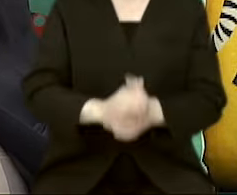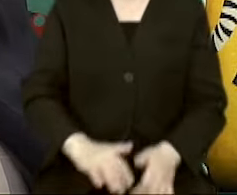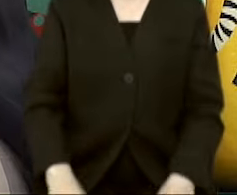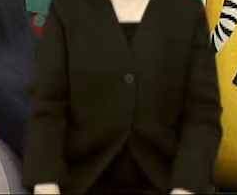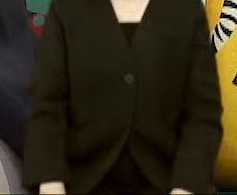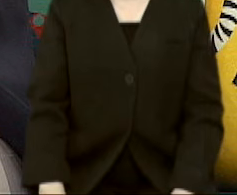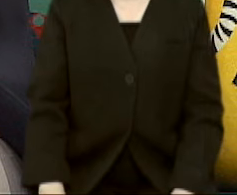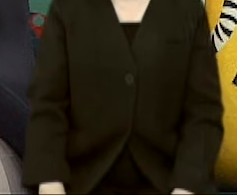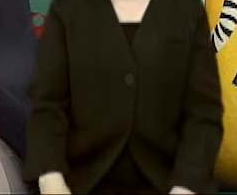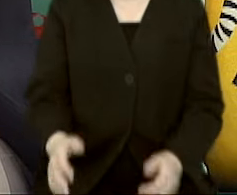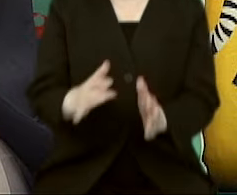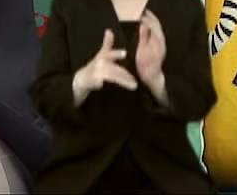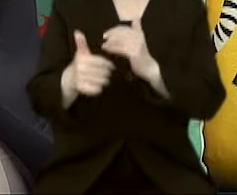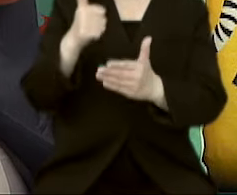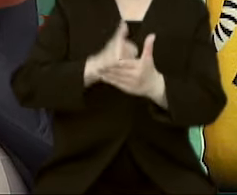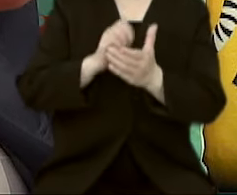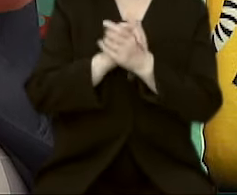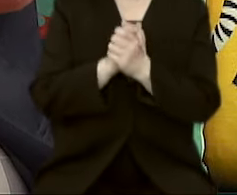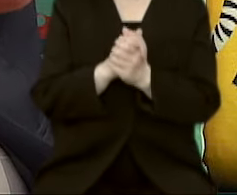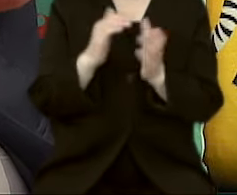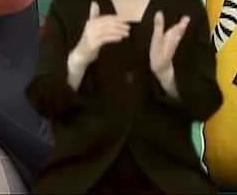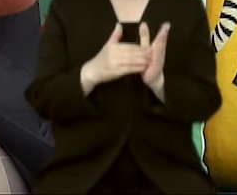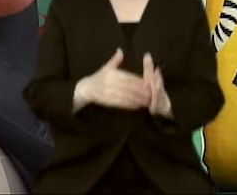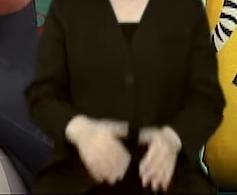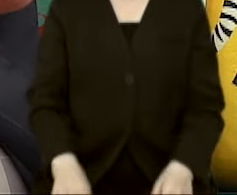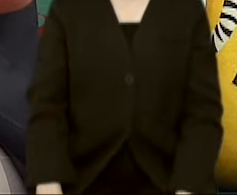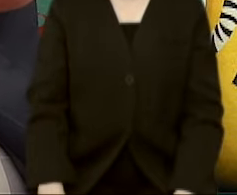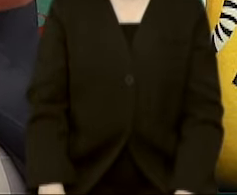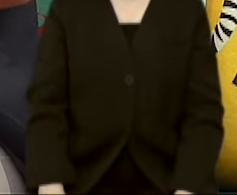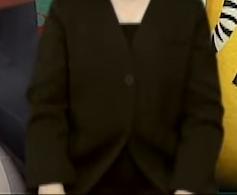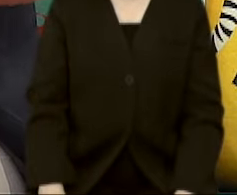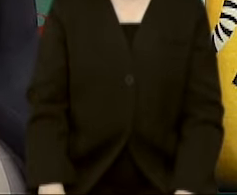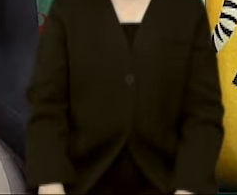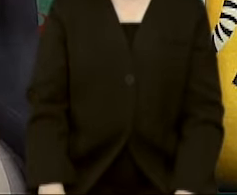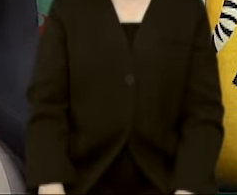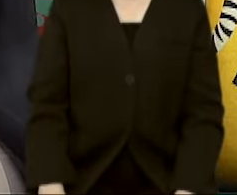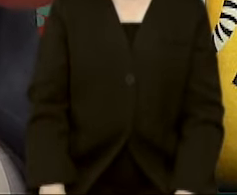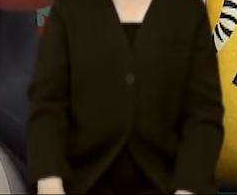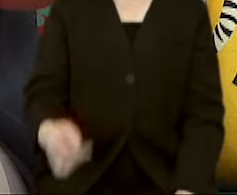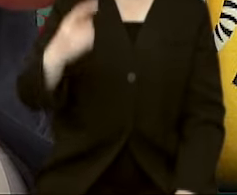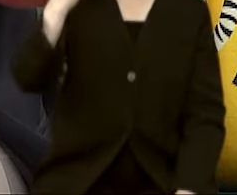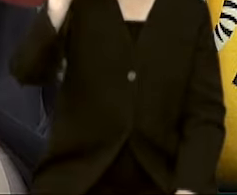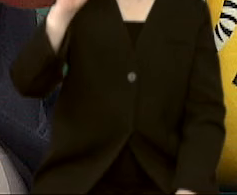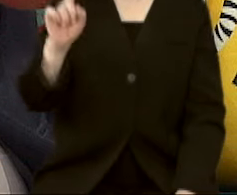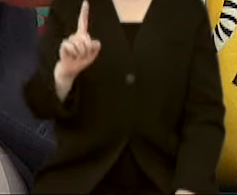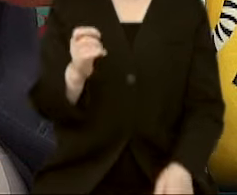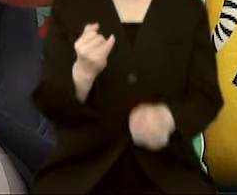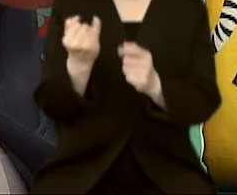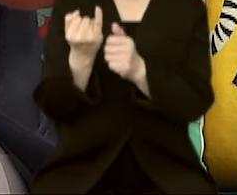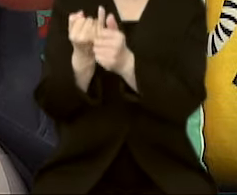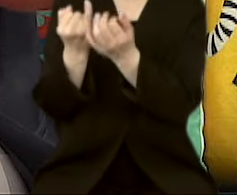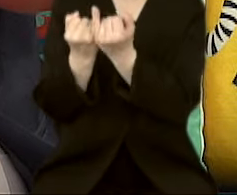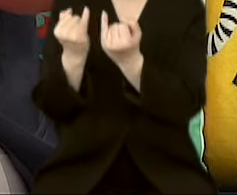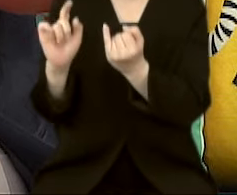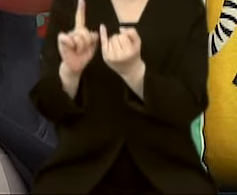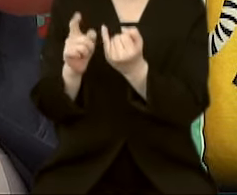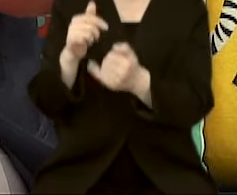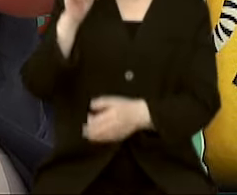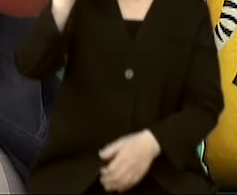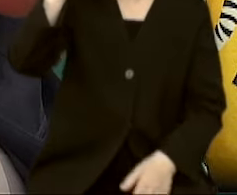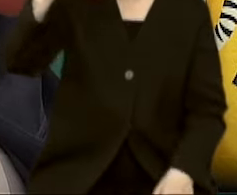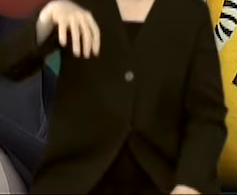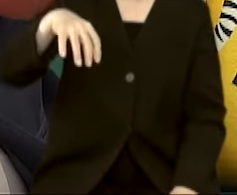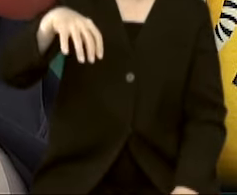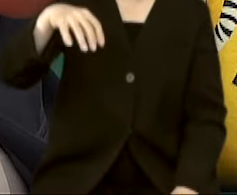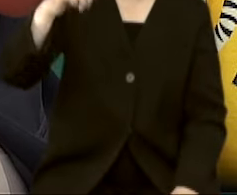기도하자고 해서 예수님 영접하는 기도까지 네. 한 일이 있어요. 야. 그럴 때 이제 생각할 보면 여자분들은 또 인도는